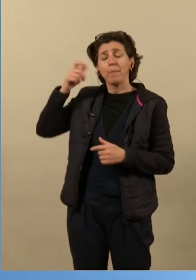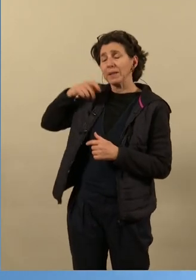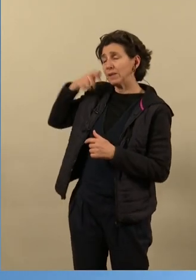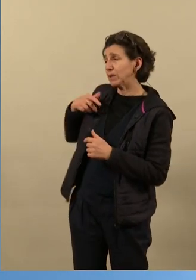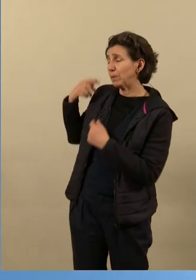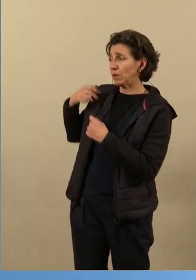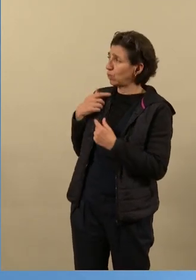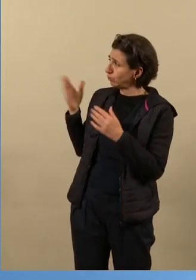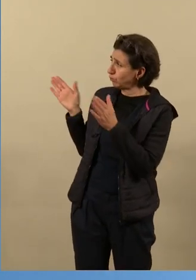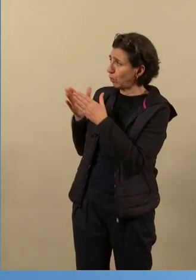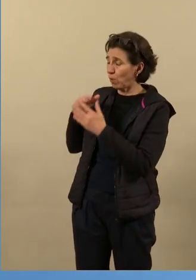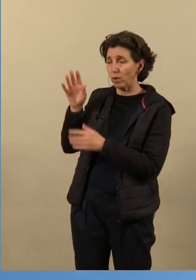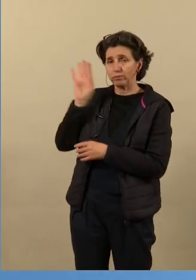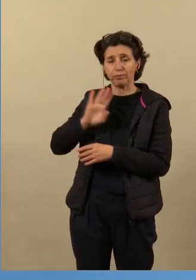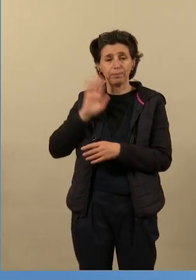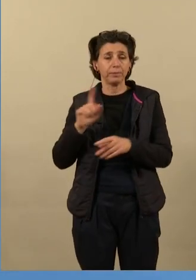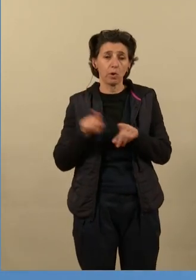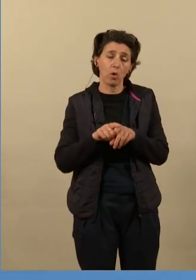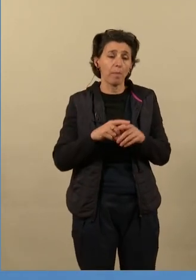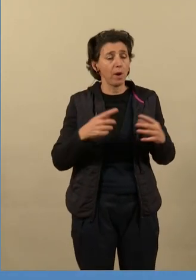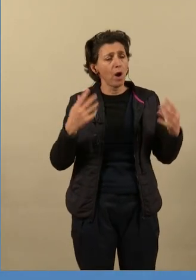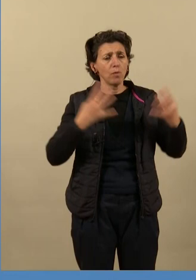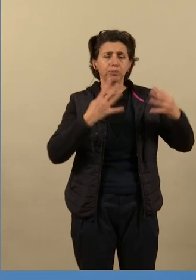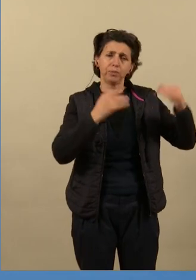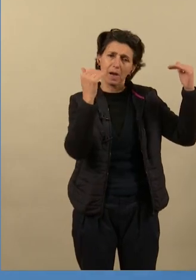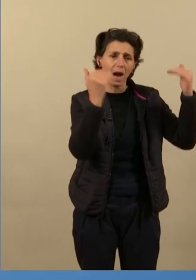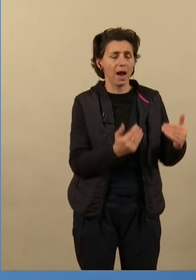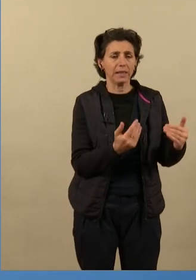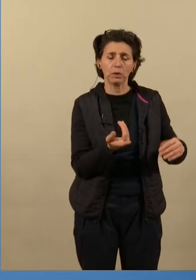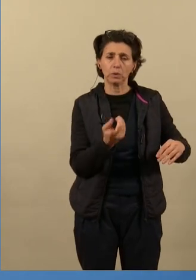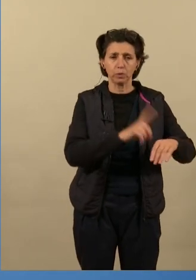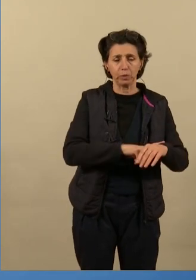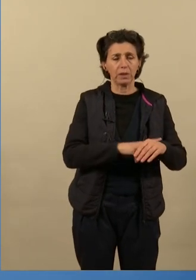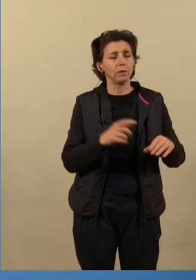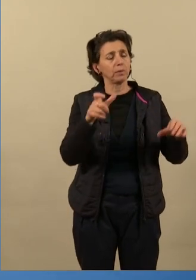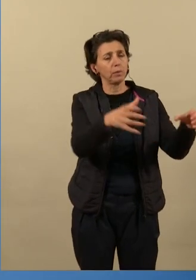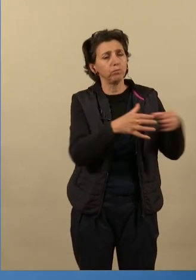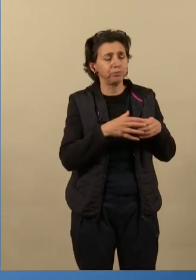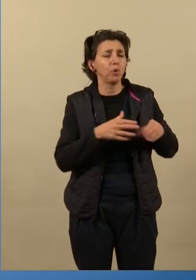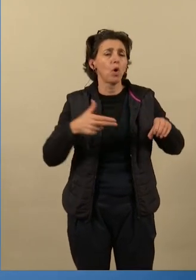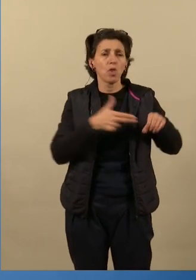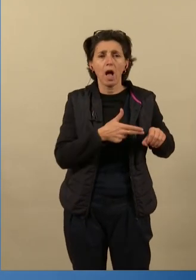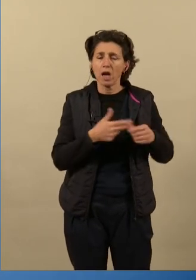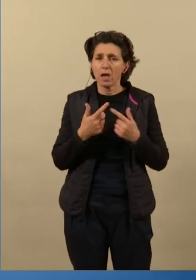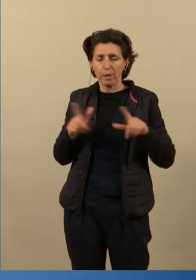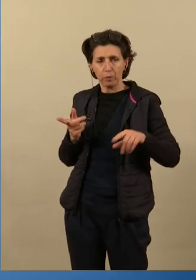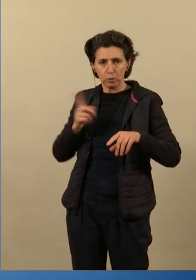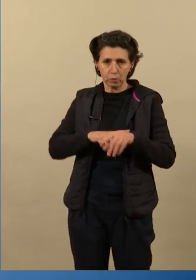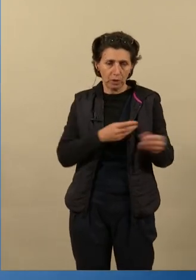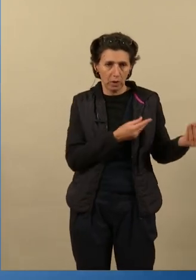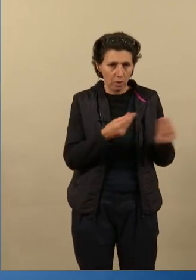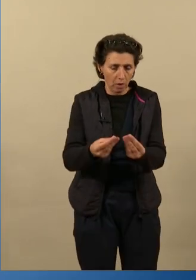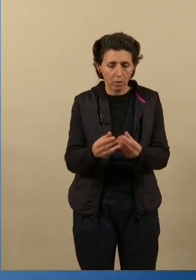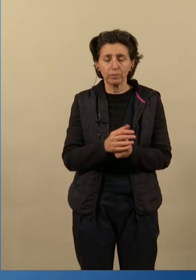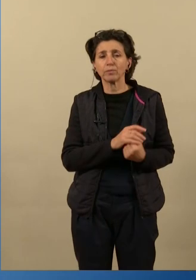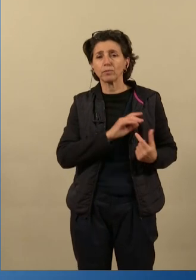a œuvrer en faveur d'un cesser lefeu immédiat et de la libération immédiate et inconditionnelle des otages prendre une